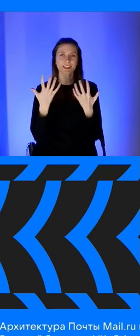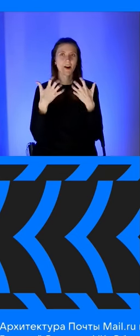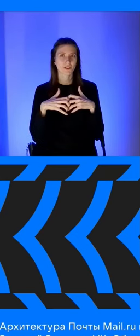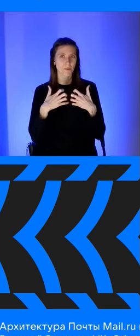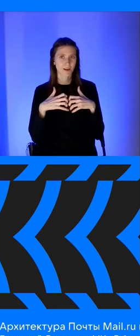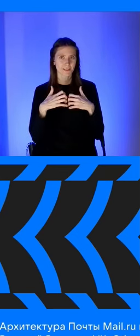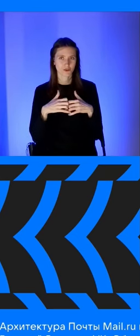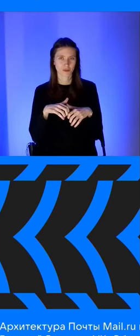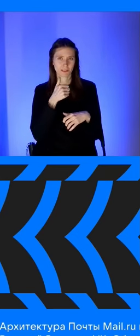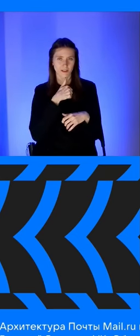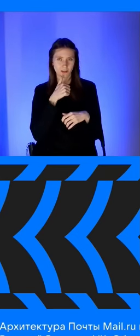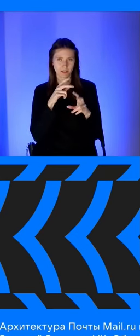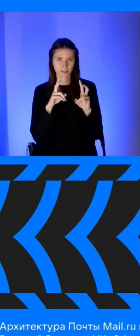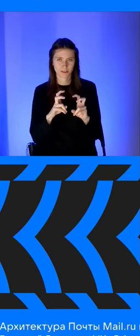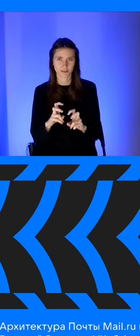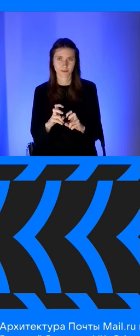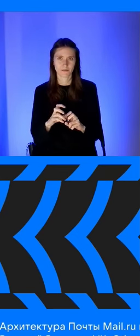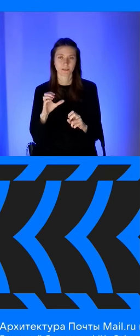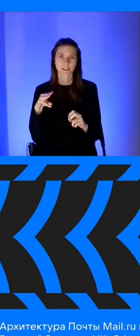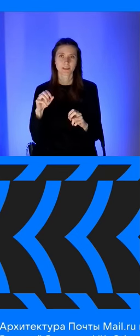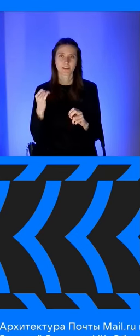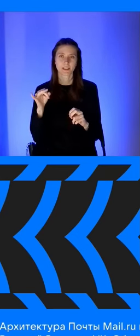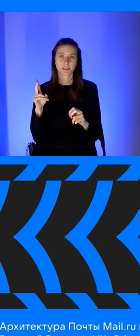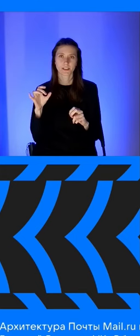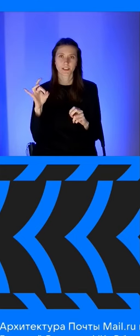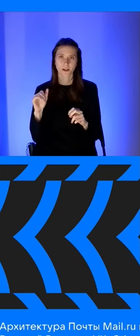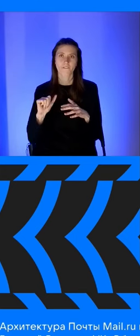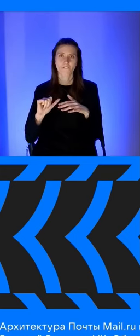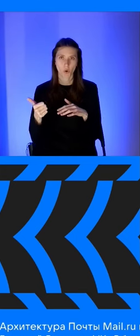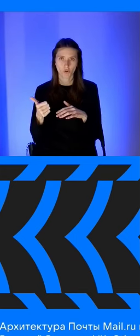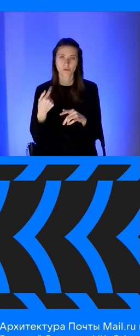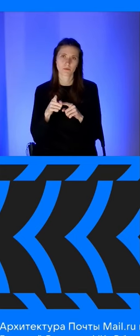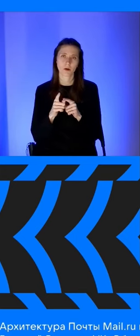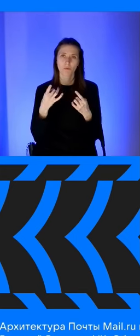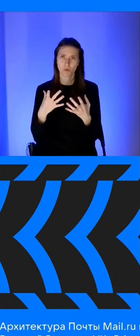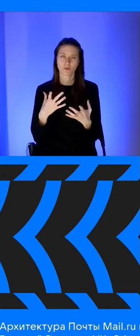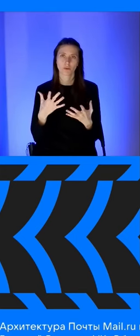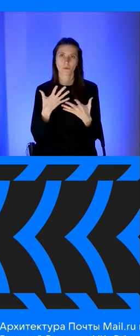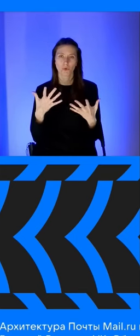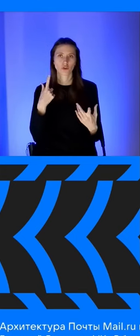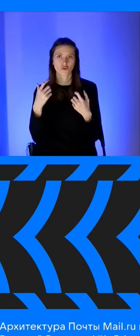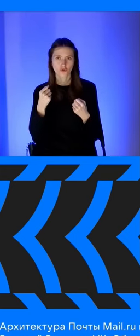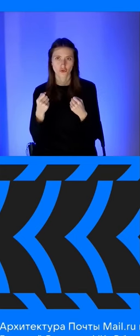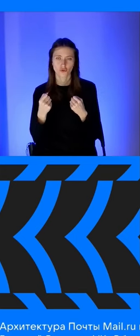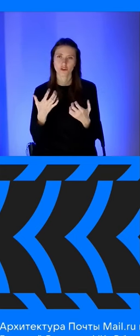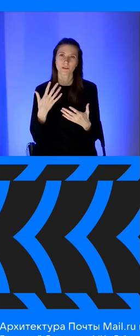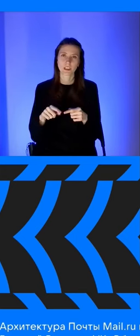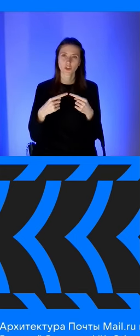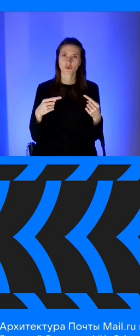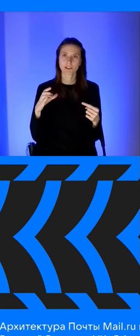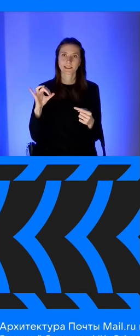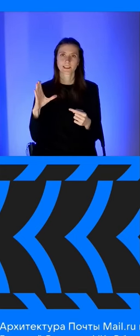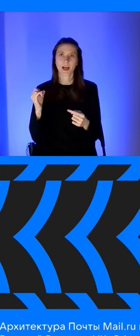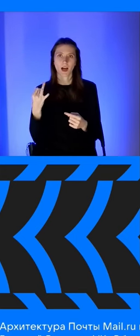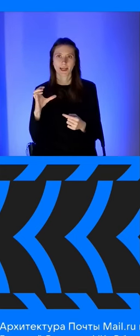то есть либо SpecFirst просто жестче, либо это генерится из кода, но в любом случае всякие CI/CD